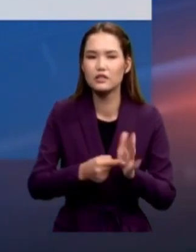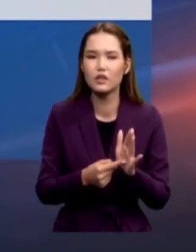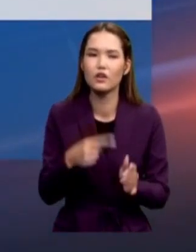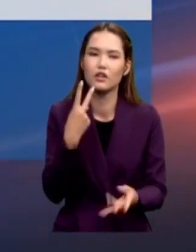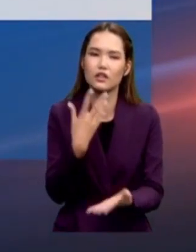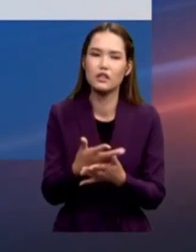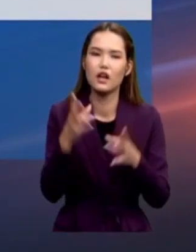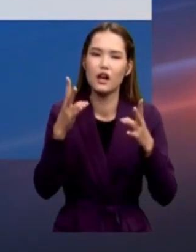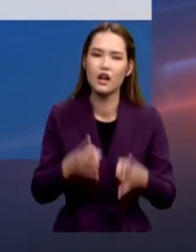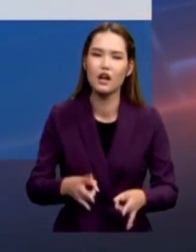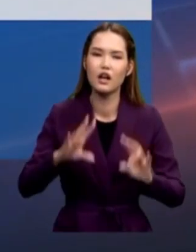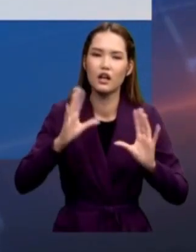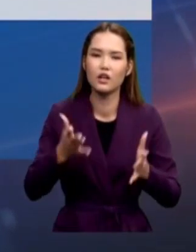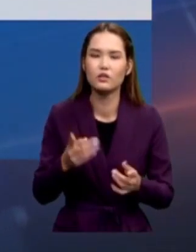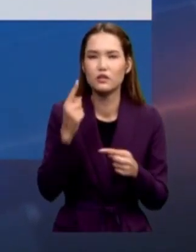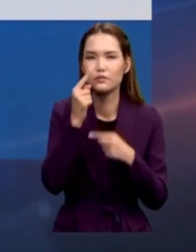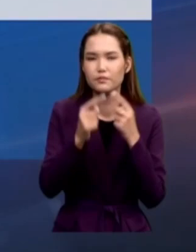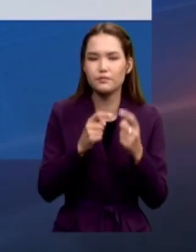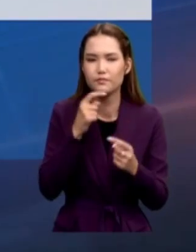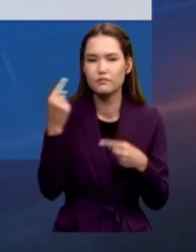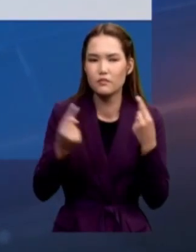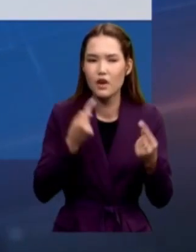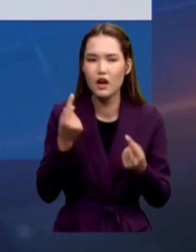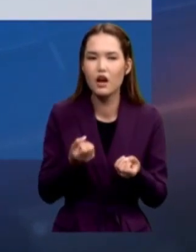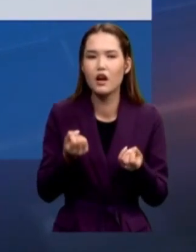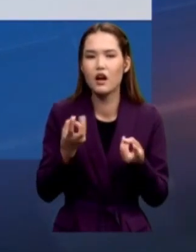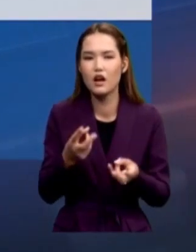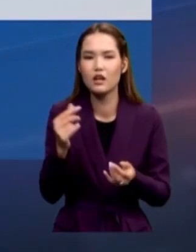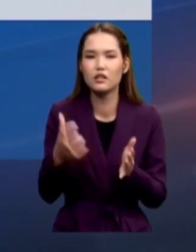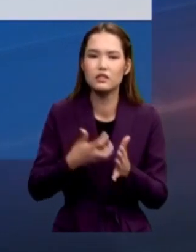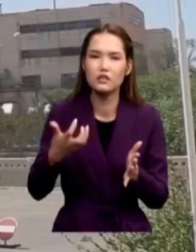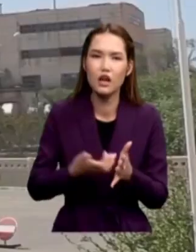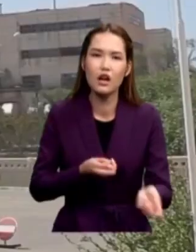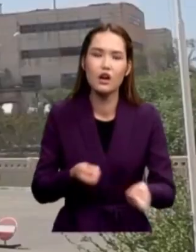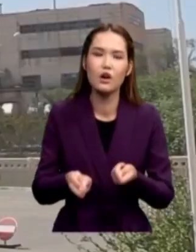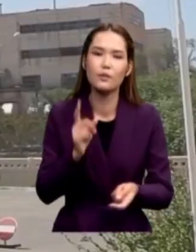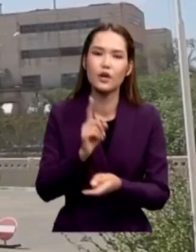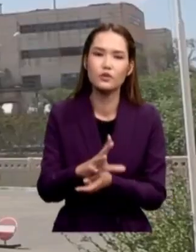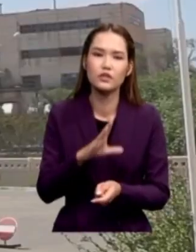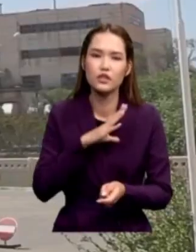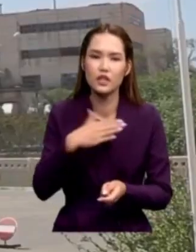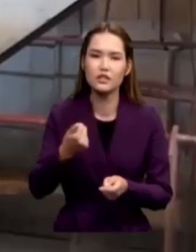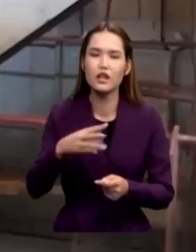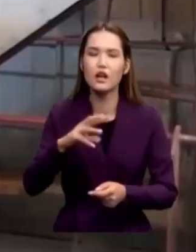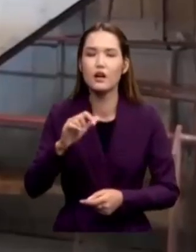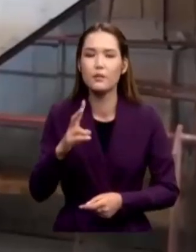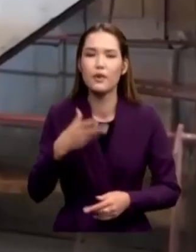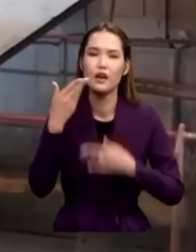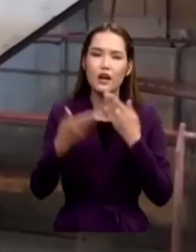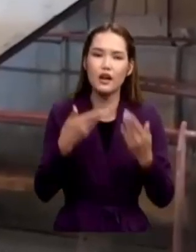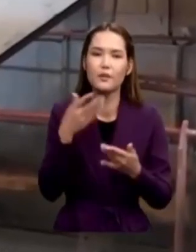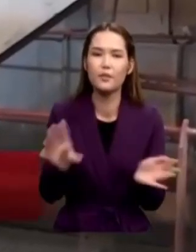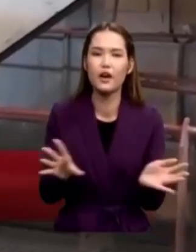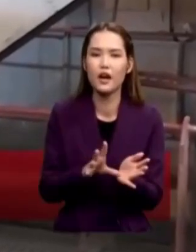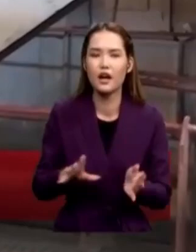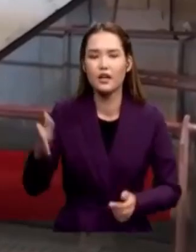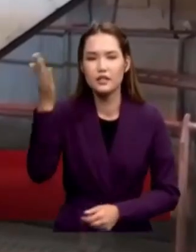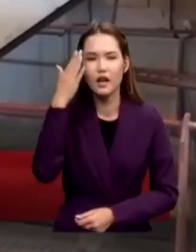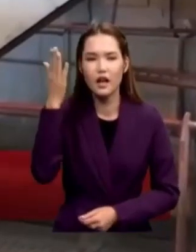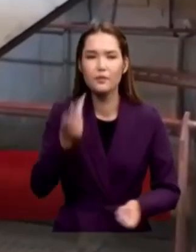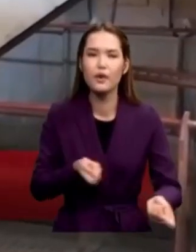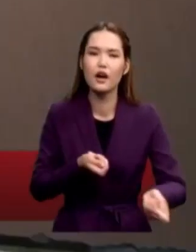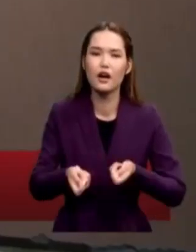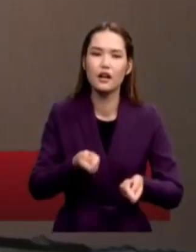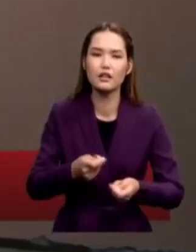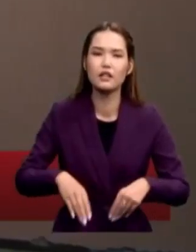аварийное происшествие – это какой-то абсурд. Вопиющий дефект организации управления. На ремонт МАЭК по запросу Акимата из резерва